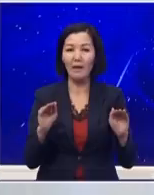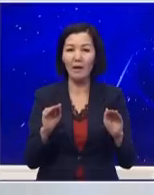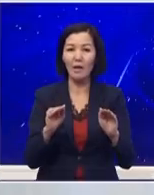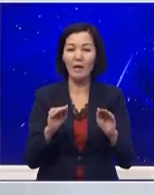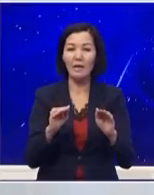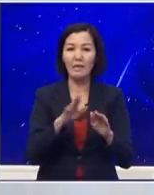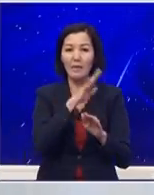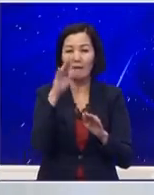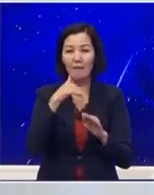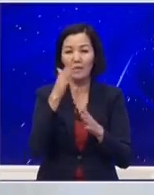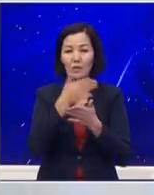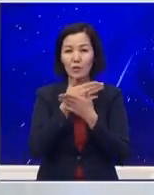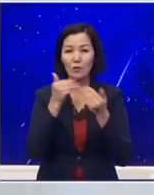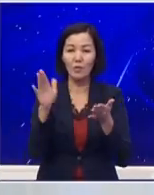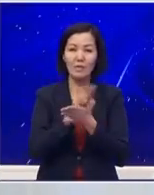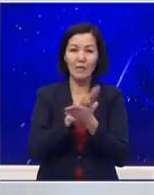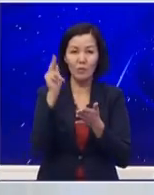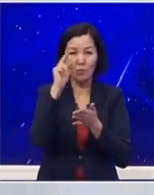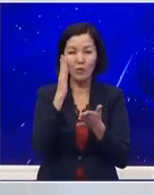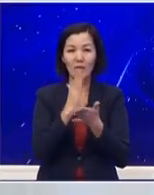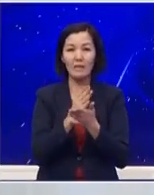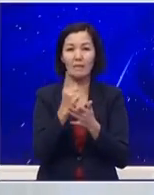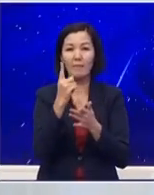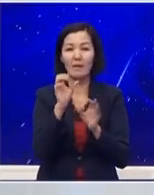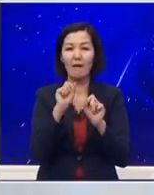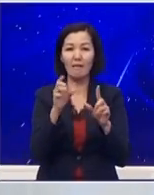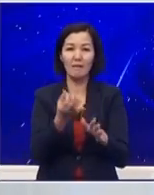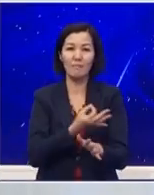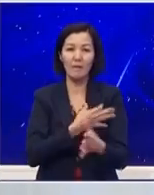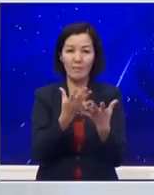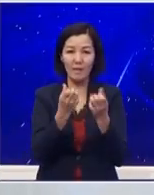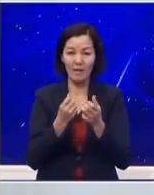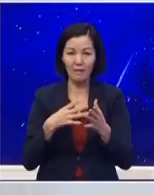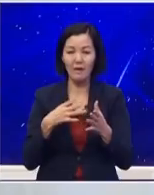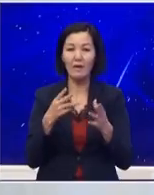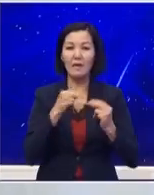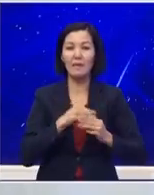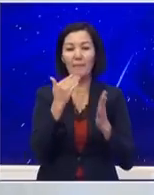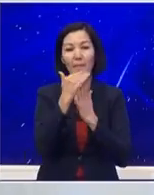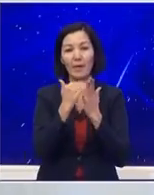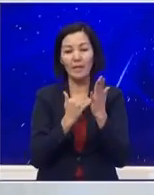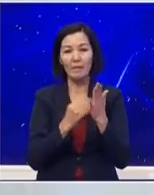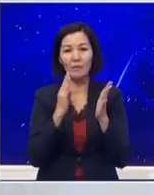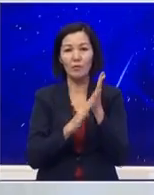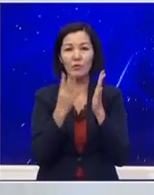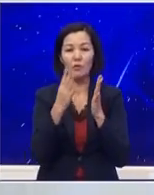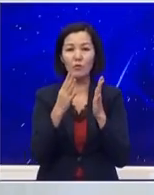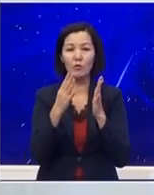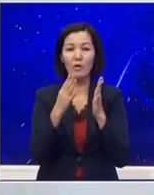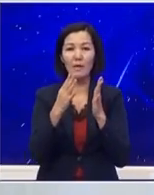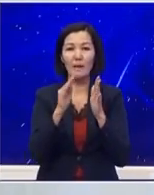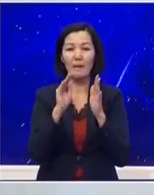бізде тегін оқытылады, және бір алтын белгімен қабылданды. Еңбек бағдарламасы бойынша 94 бала бітірейін деп